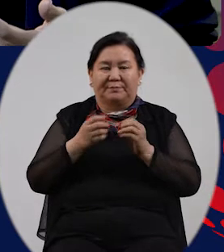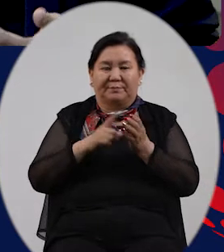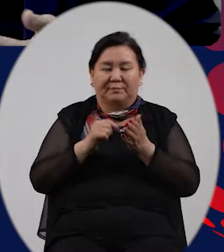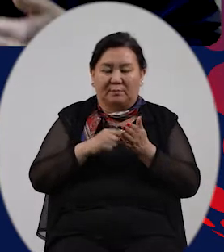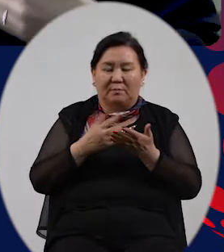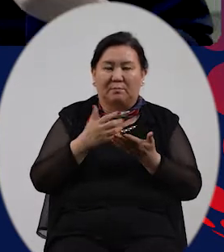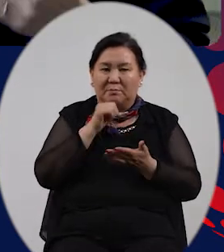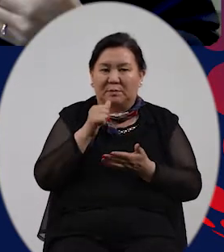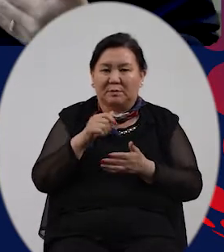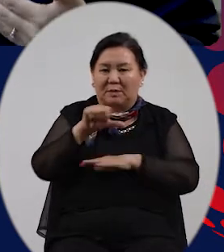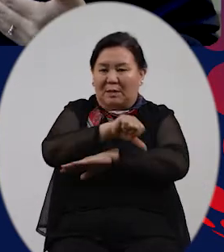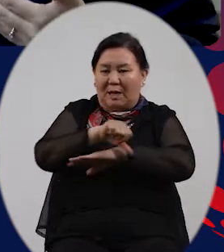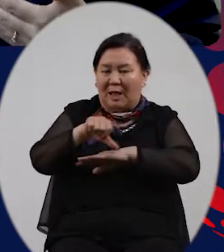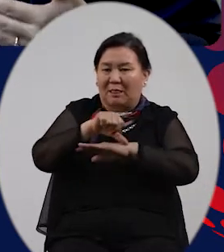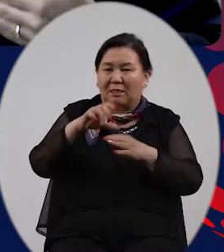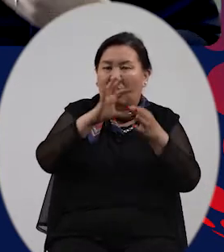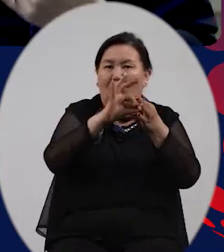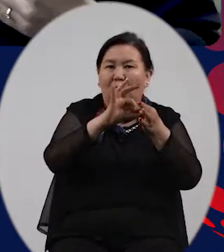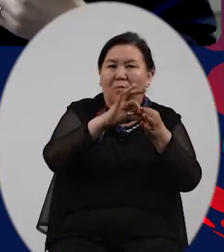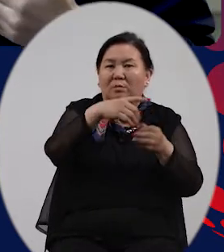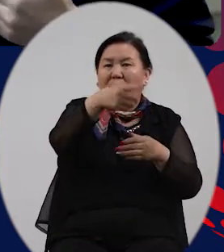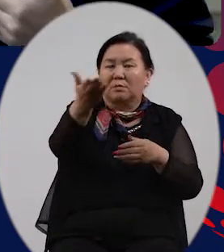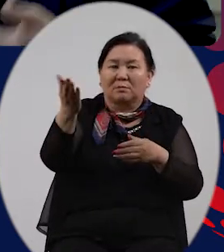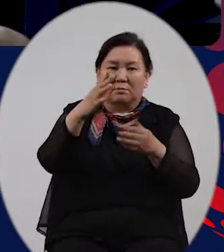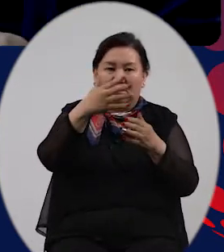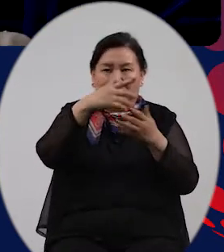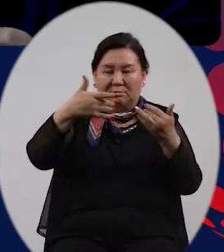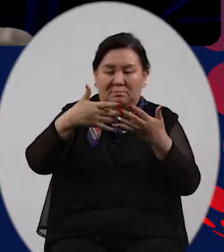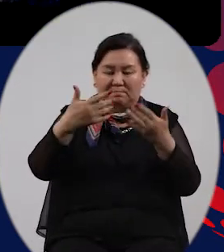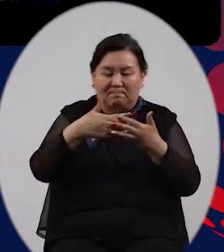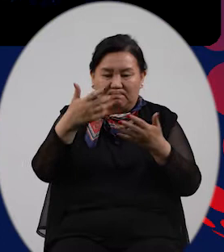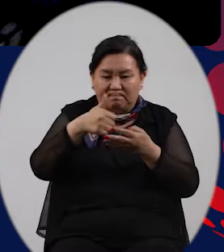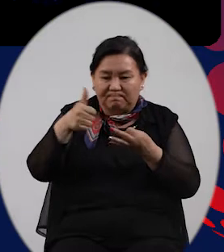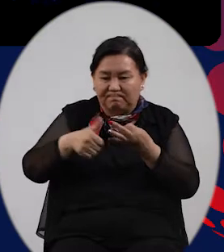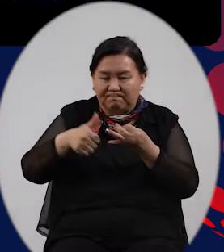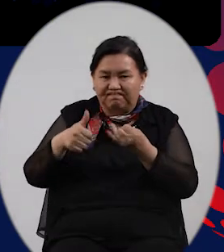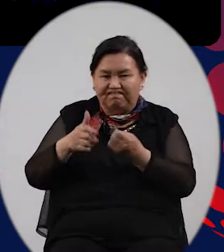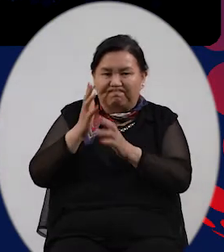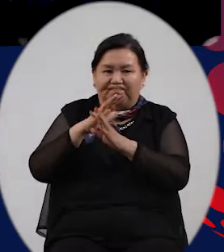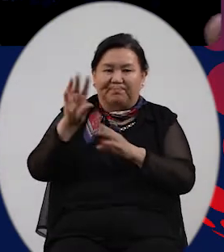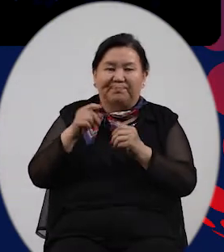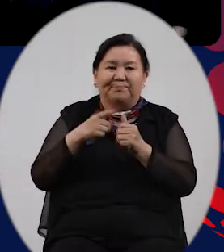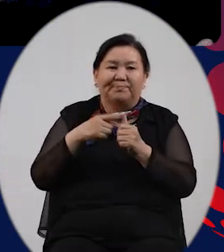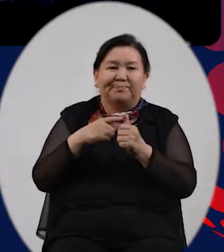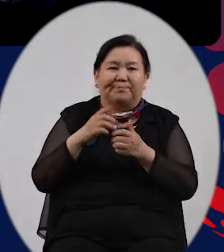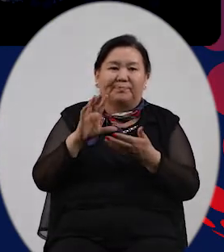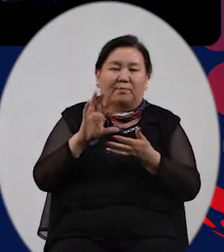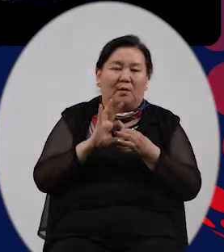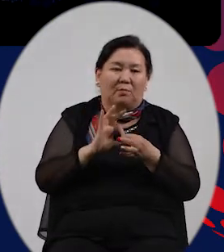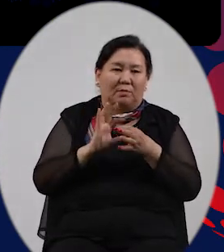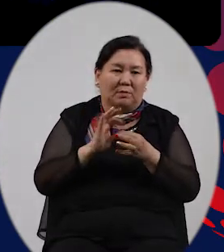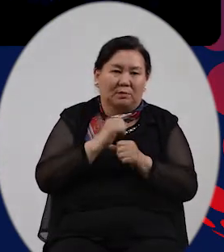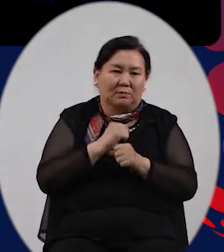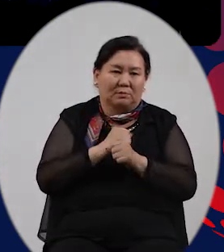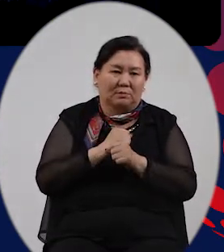шаардлагатай бол биш. Тэгэхээр энэ гайлын бүрдүүлэлт хийх бүрдүүлэлтийнхээ материалуудыг бүрдүүлсэн тохиолдолд гайлынхаа бүрдүүлэлт болон гайлтай холбоотой бүхэл